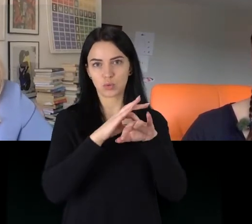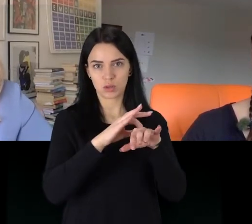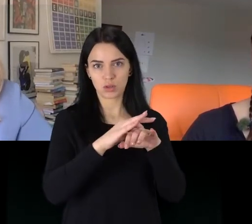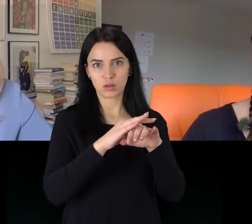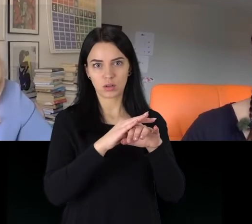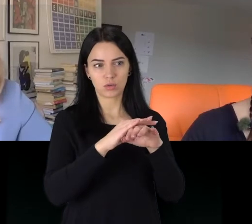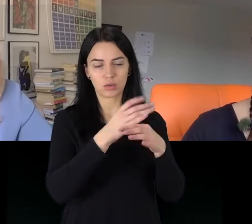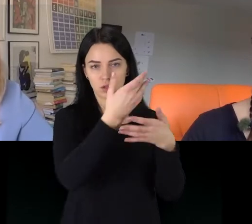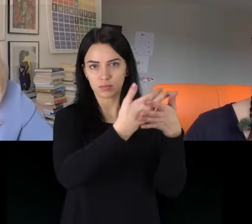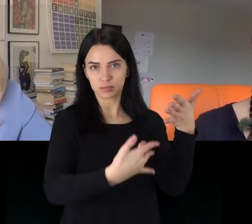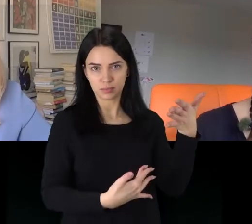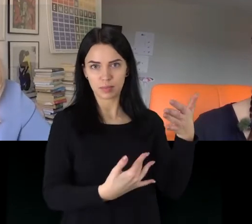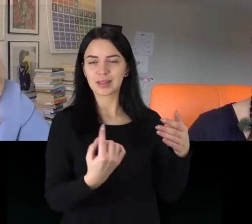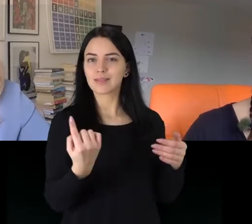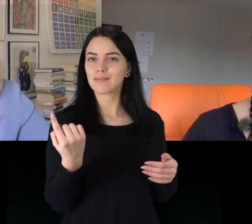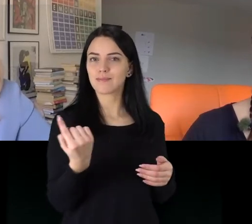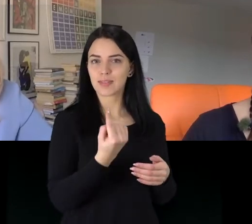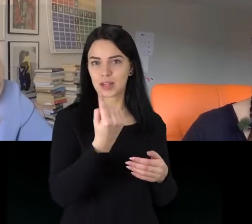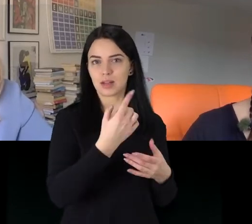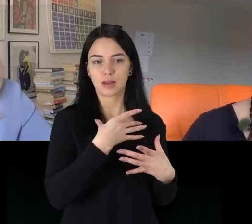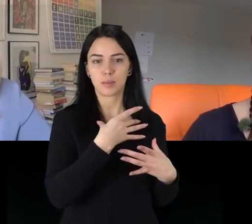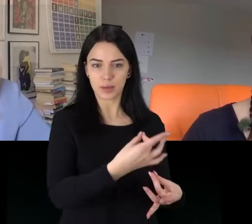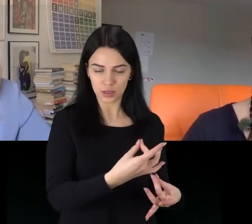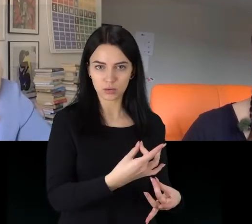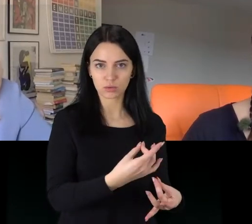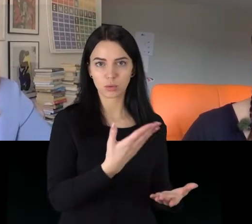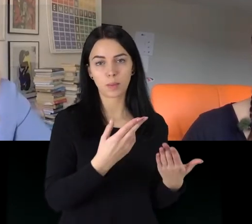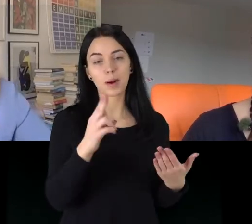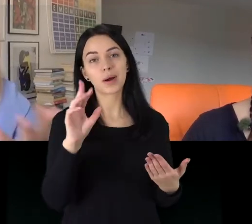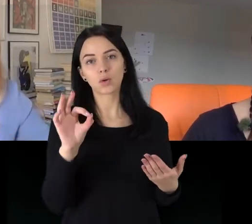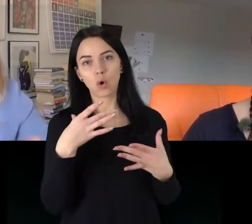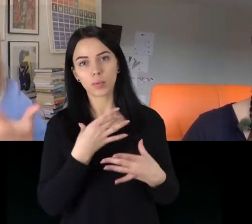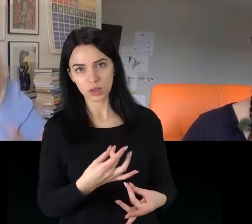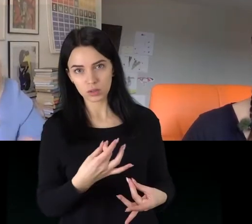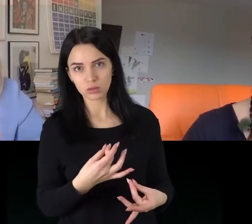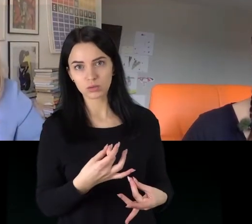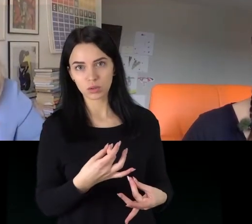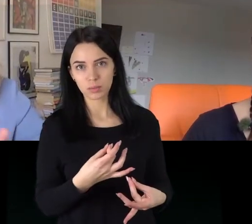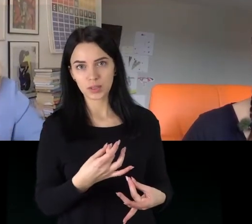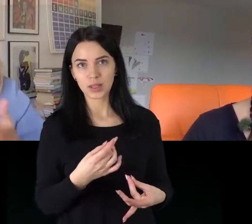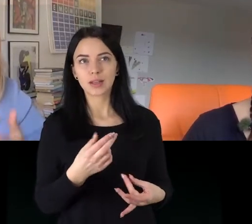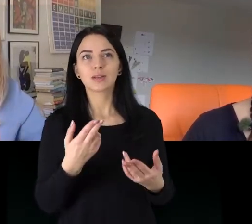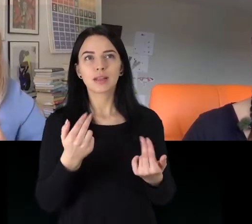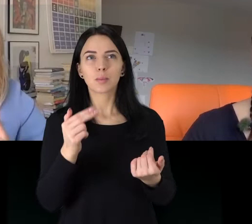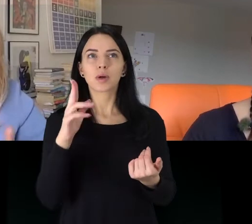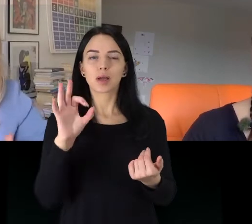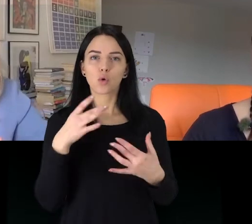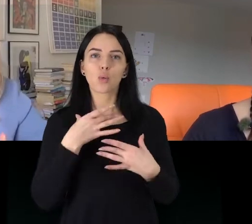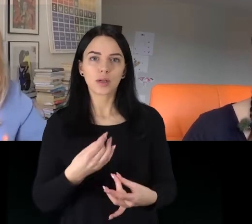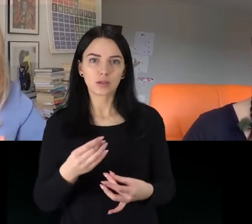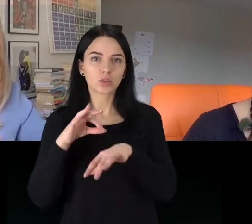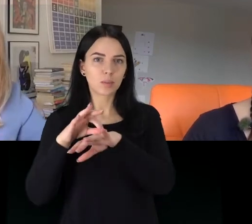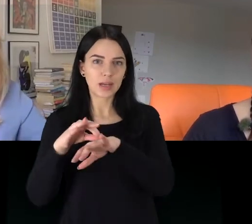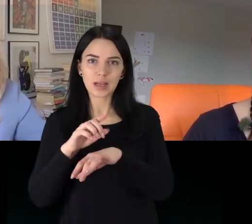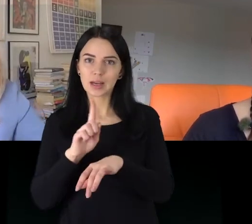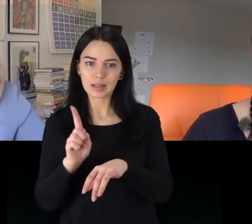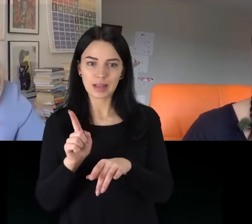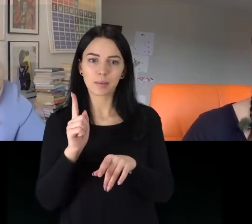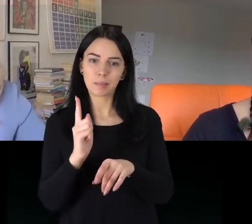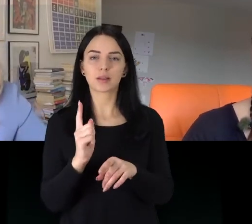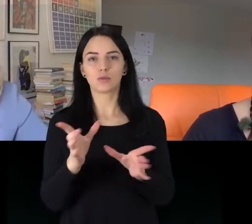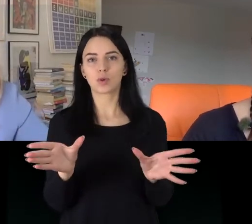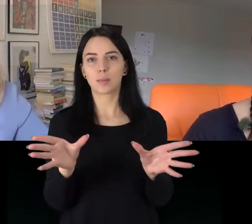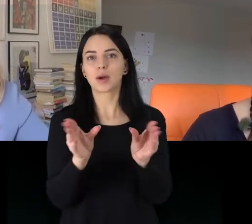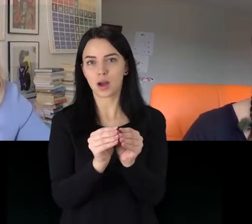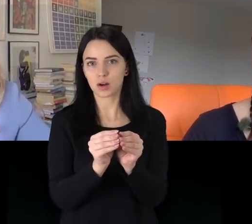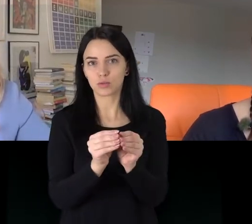klasifikacijai, bet štai vienintelė iš jų priklausomybė arba kopriklausomybė, kopriklausomybė tiesa nėra lyga, bet nu, kaip užparankės įsikibusi